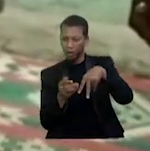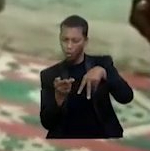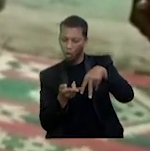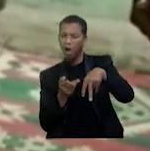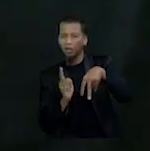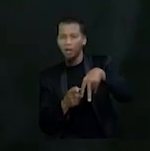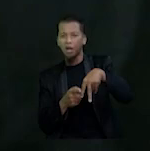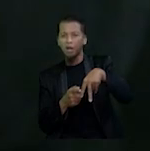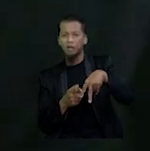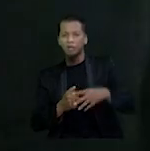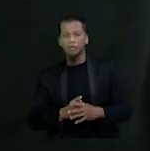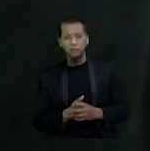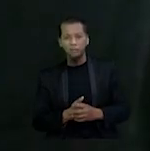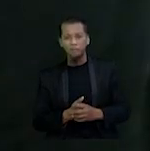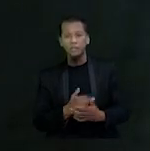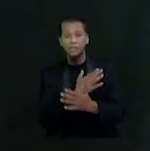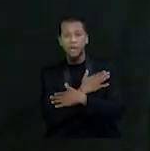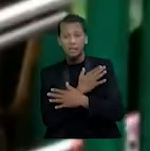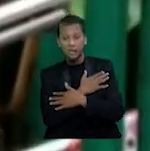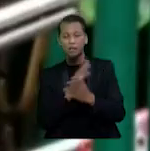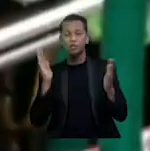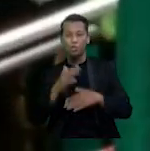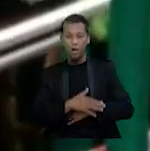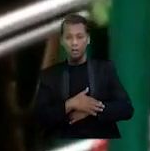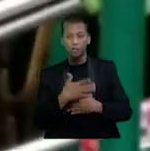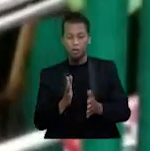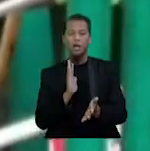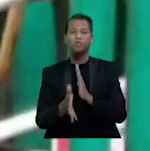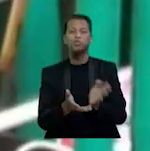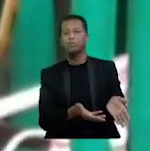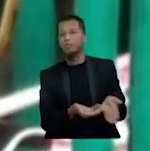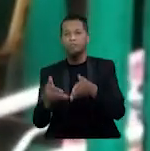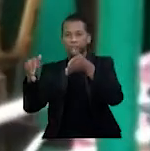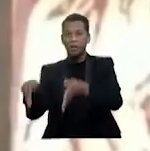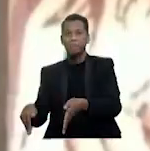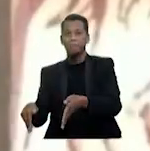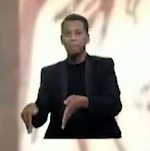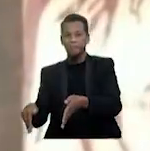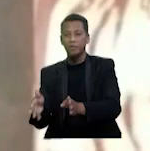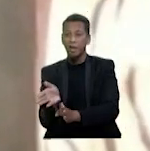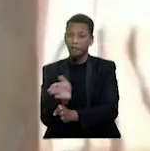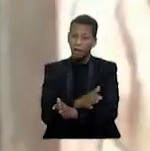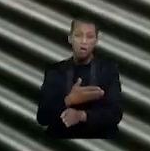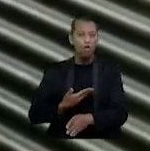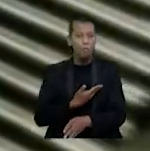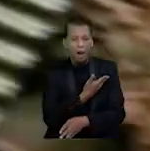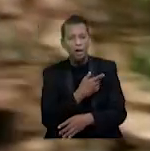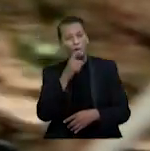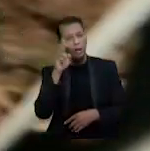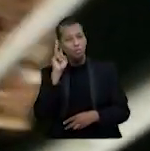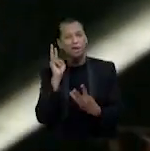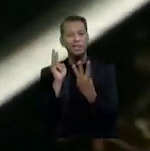remaja kelas 2 SMP ini langsung dimakamkan. Peristiwa berawal saat korban dan kedua orang tuanya sedang tidur, namun tiba-tiba